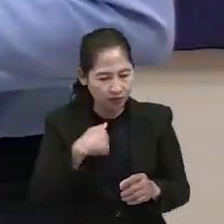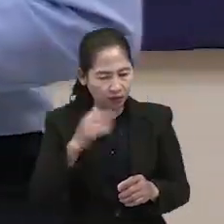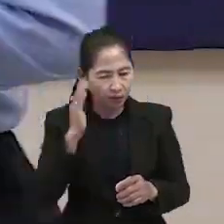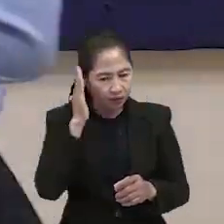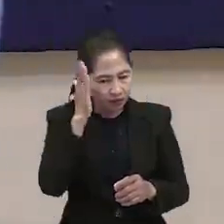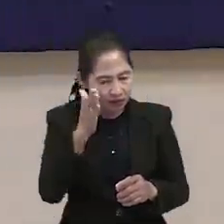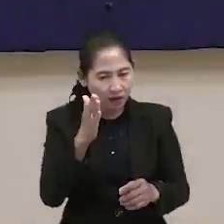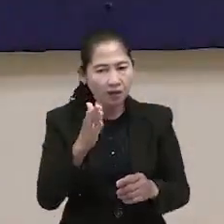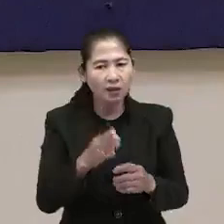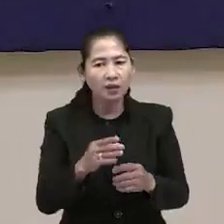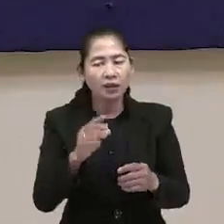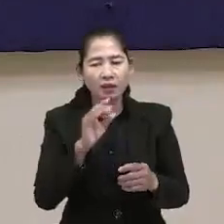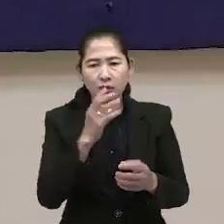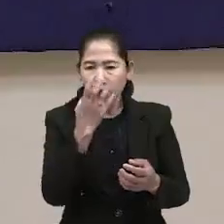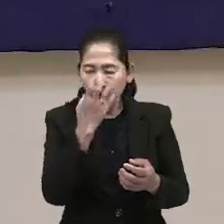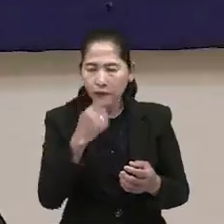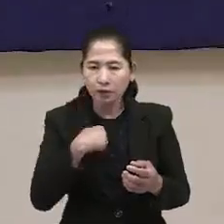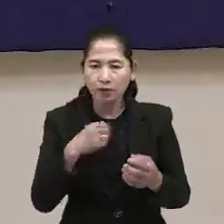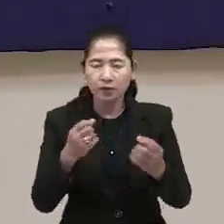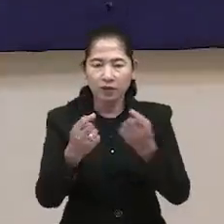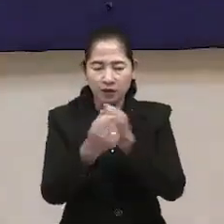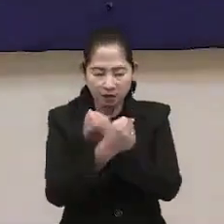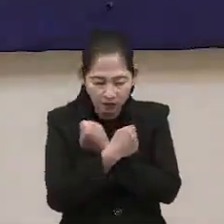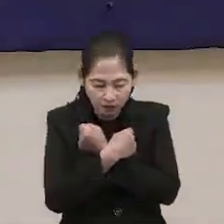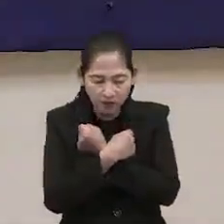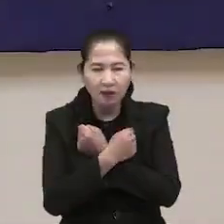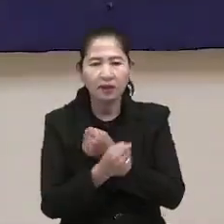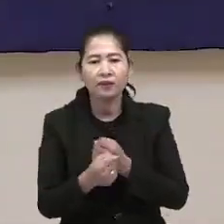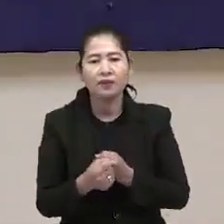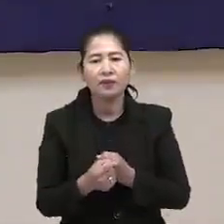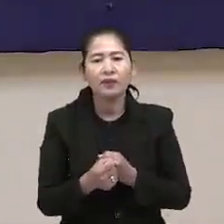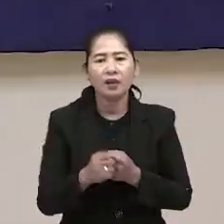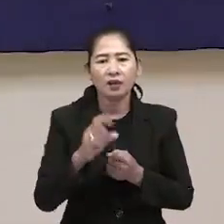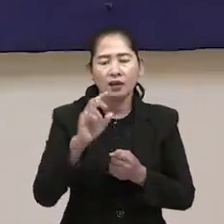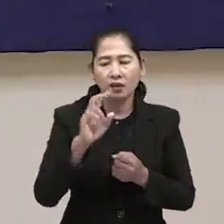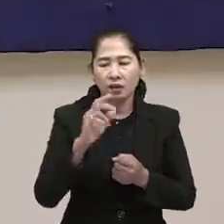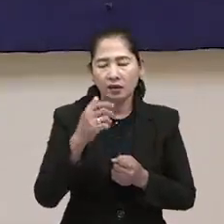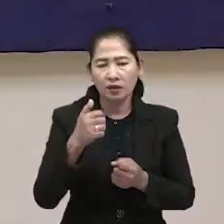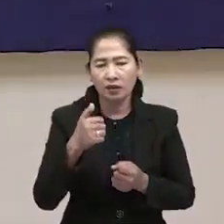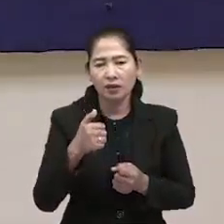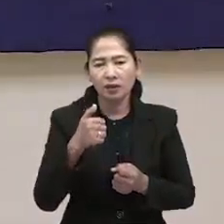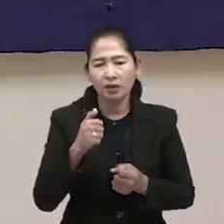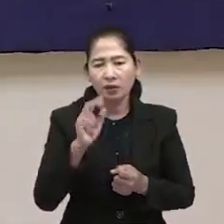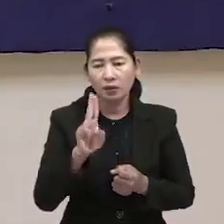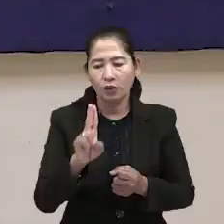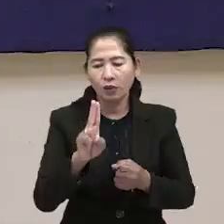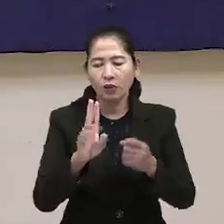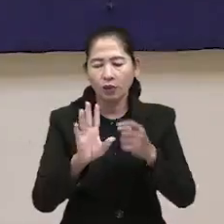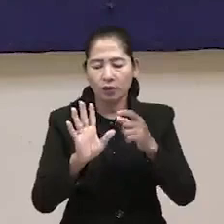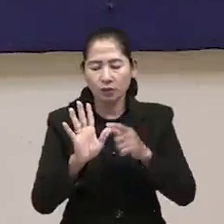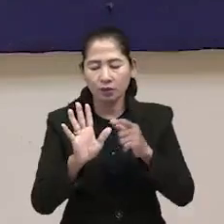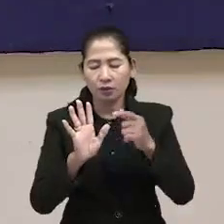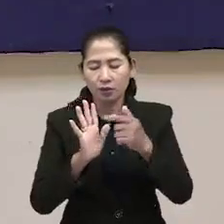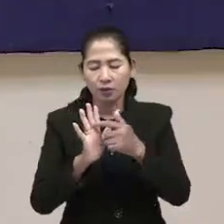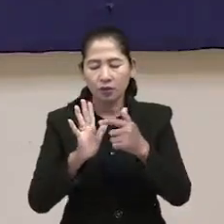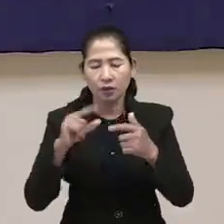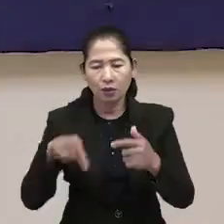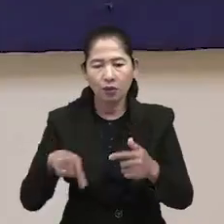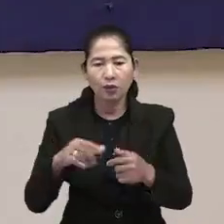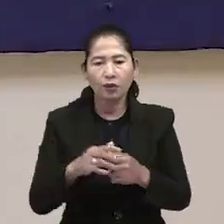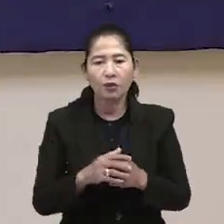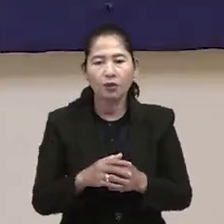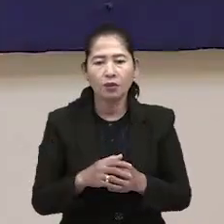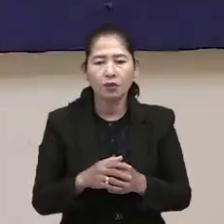ជ្រូកខ្ញុំជាសត្វដែលខ្ញុំស្រឡាញ់យើងប្រាប់ពីថានាងអុកចានាងអុកជ្រូកខ្ញុំព្រោះហី